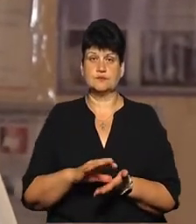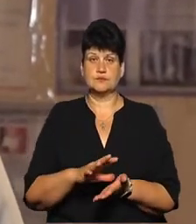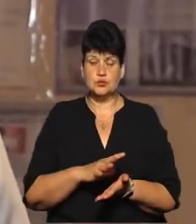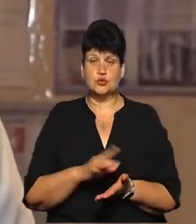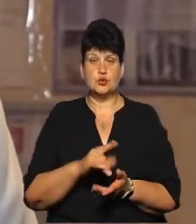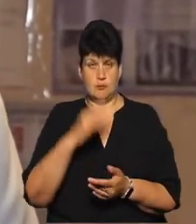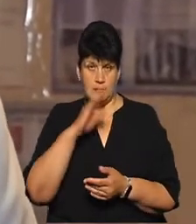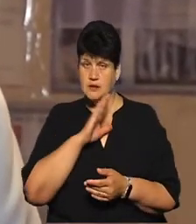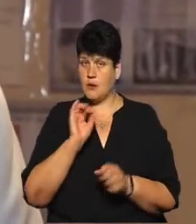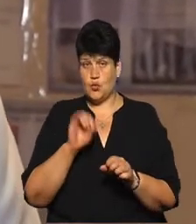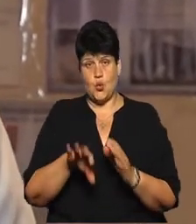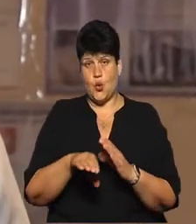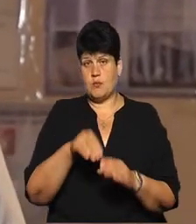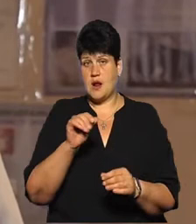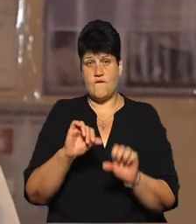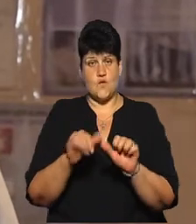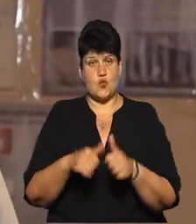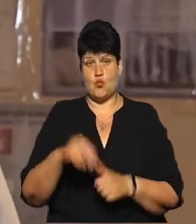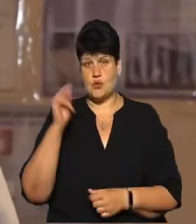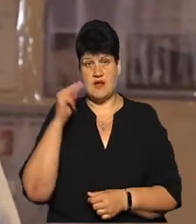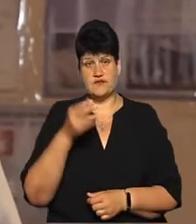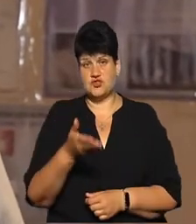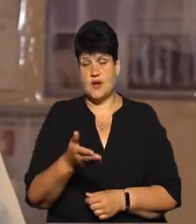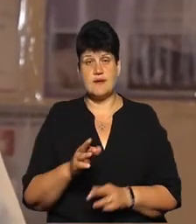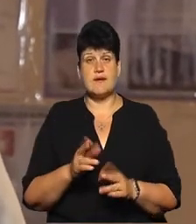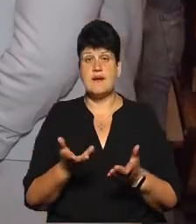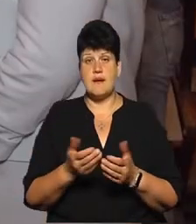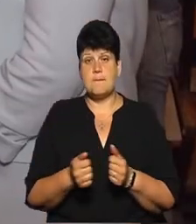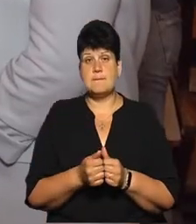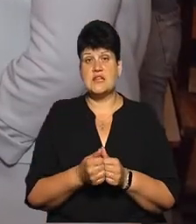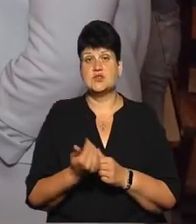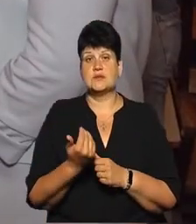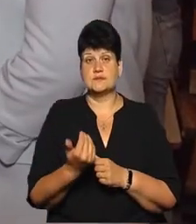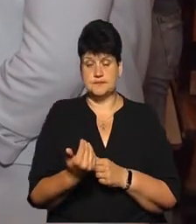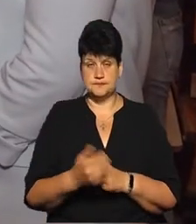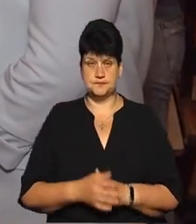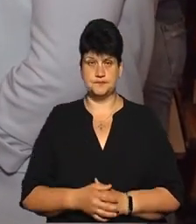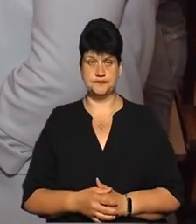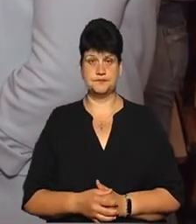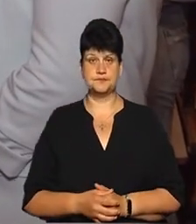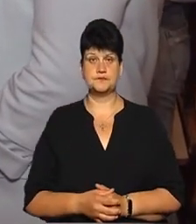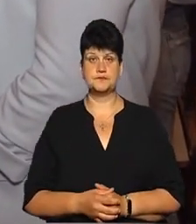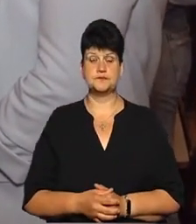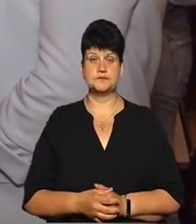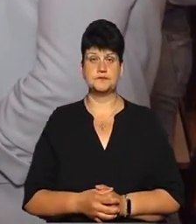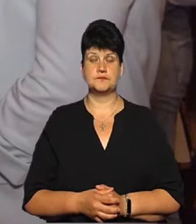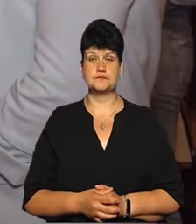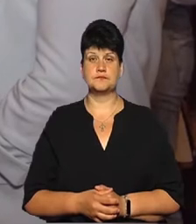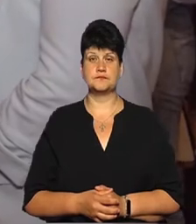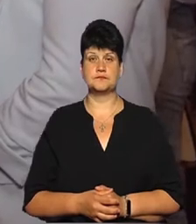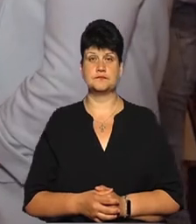можуть обирати форму навчання, яка ближче для них. Анастасія Чечко, Андрій Бодак. Новини на